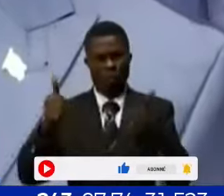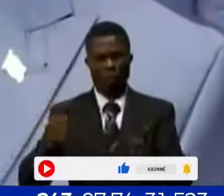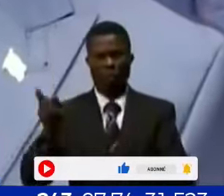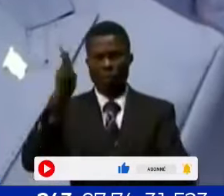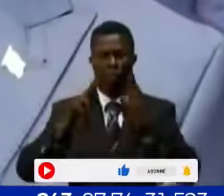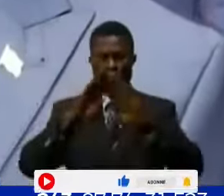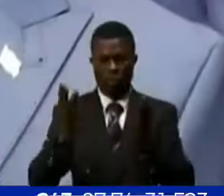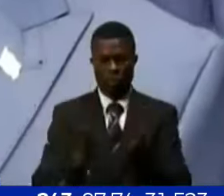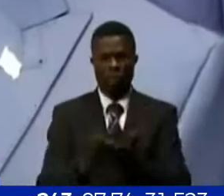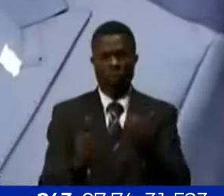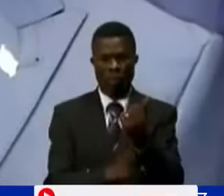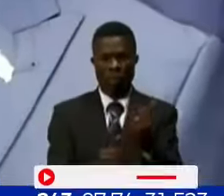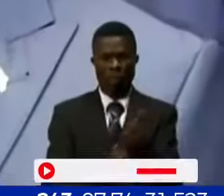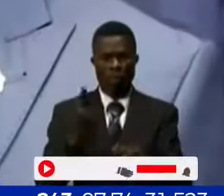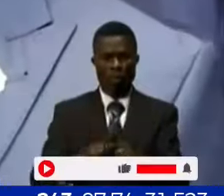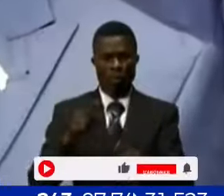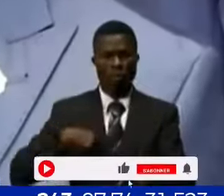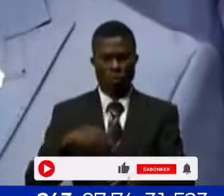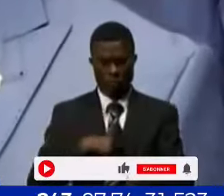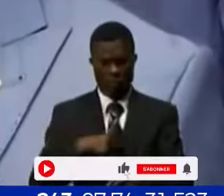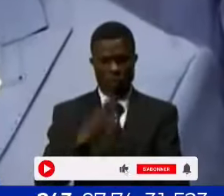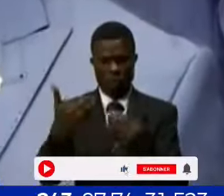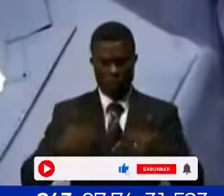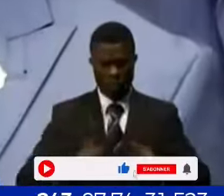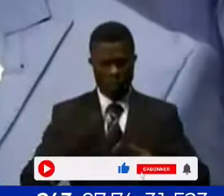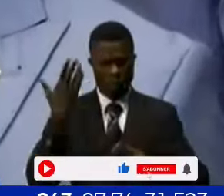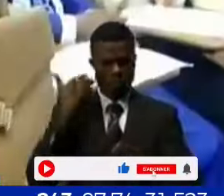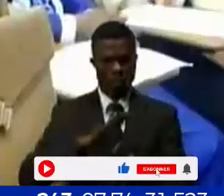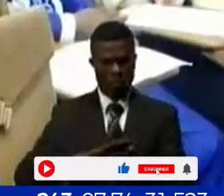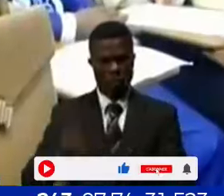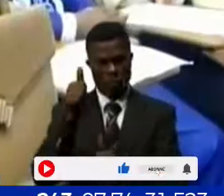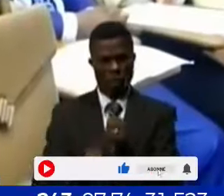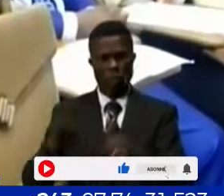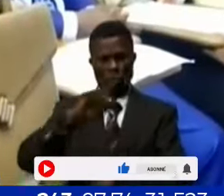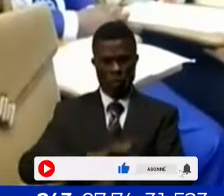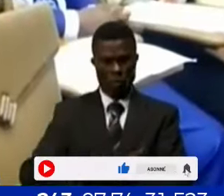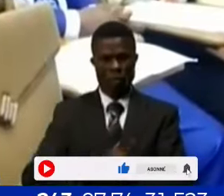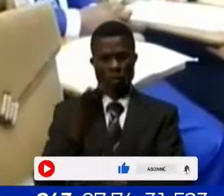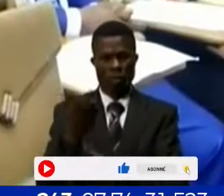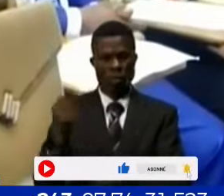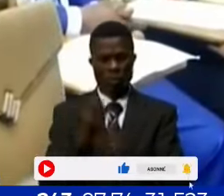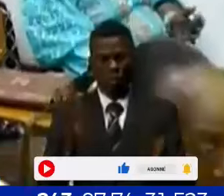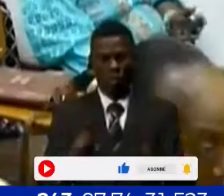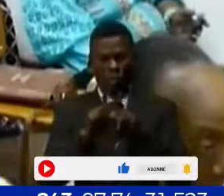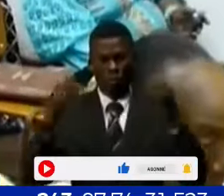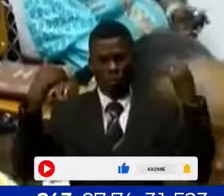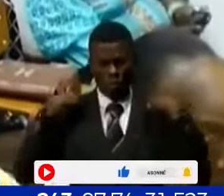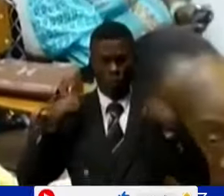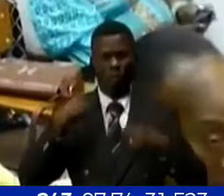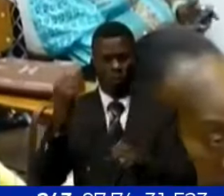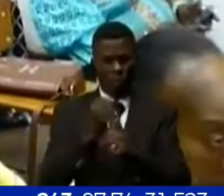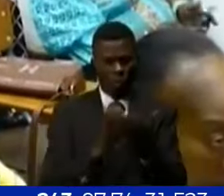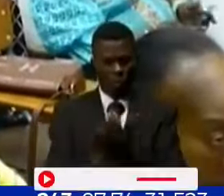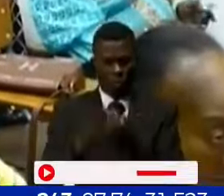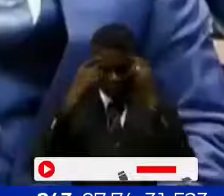client, l'abonné, puisse avoir un service de qualité, une eau de qualité. Tout en appelant les agents et cadres à la prise de conscience